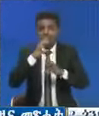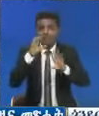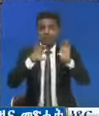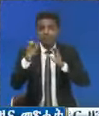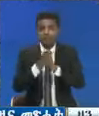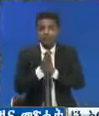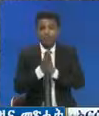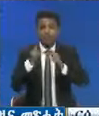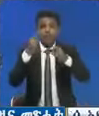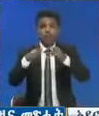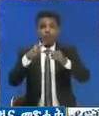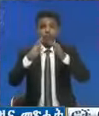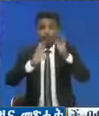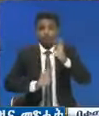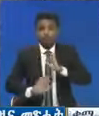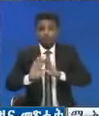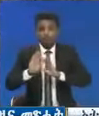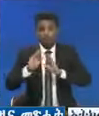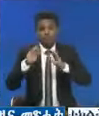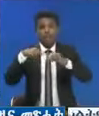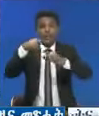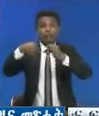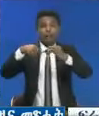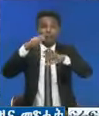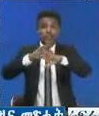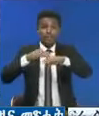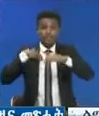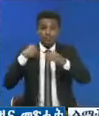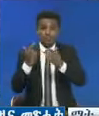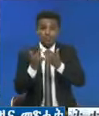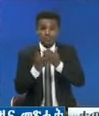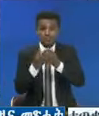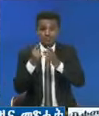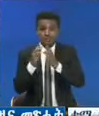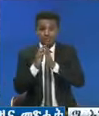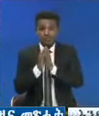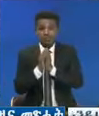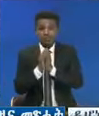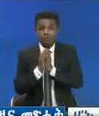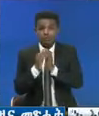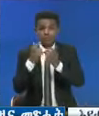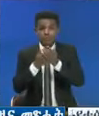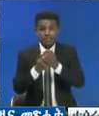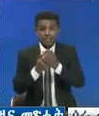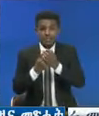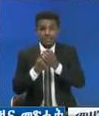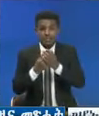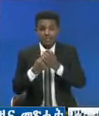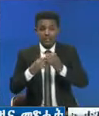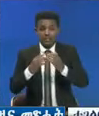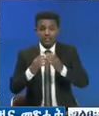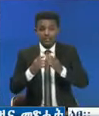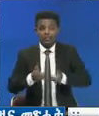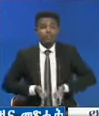የሚጣልበት አካባቢ ያንበጣ እንቁላል የሚጣልበት ከዚህ በፊት በወረርሽኝ መልክ ገብቶ በነበረበት አካባቢ ቅሬት ስለሚኖር እሱ አካባቢ ያለውን ነገር